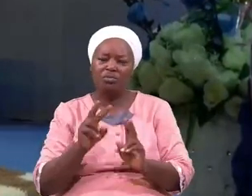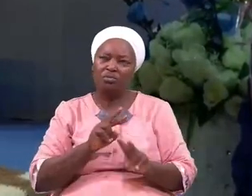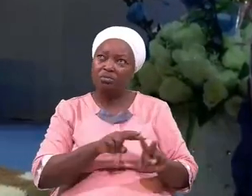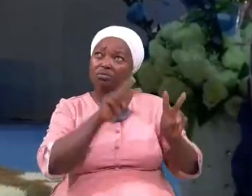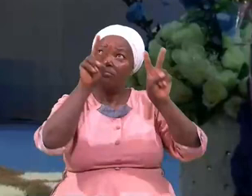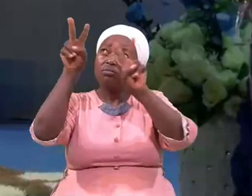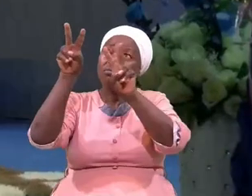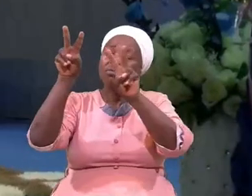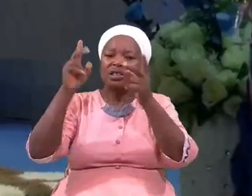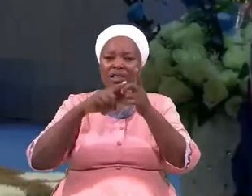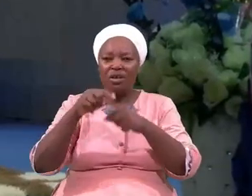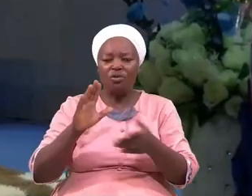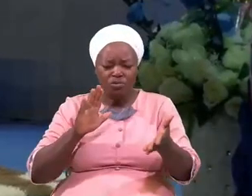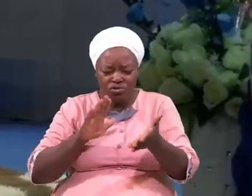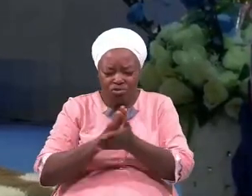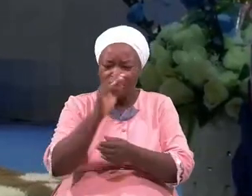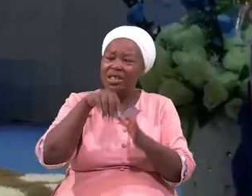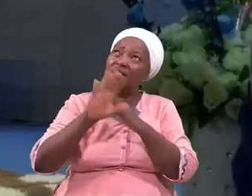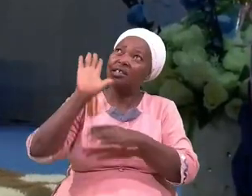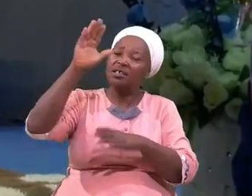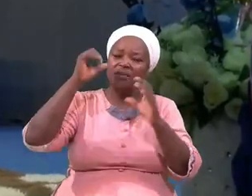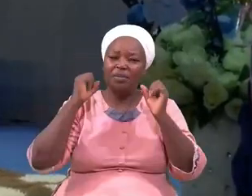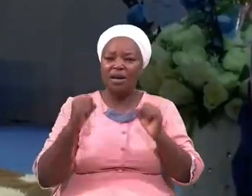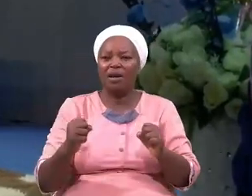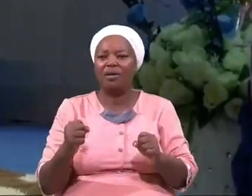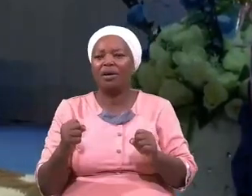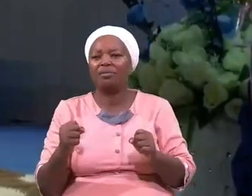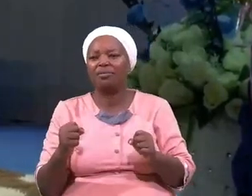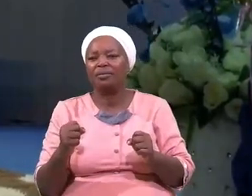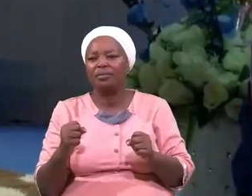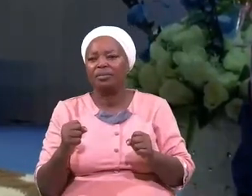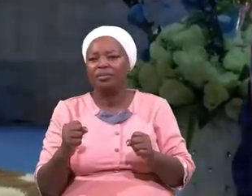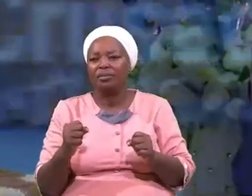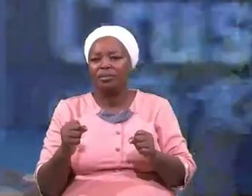Regardez en haut. Alors vous mettez confiance en sa puissance.